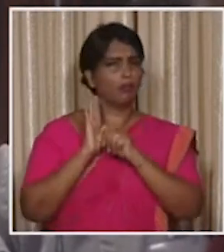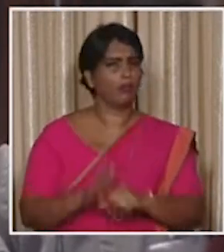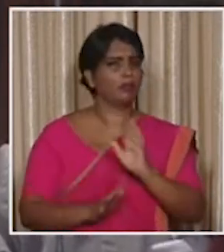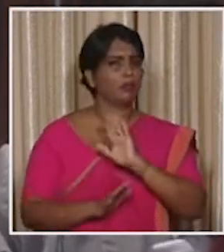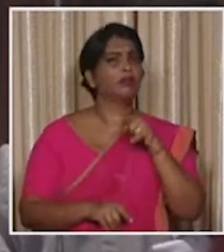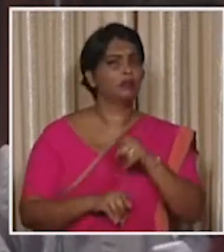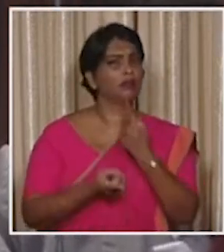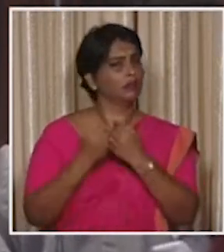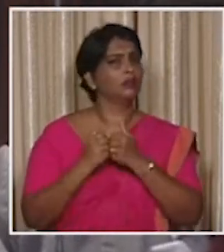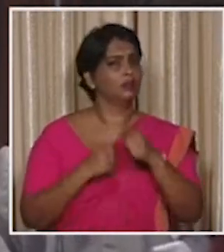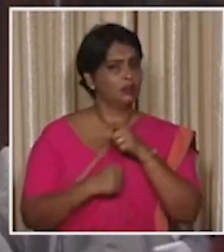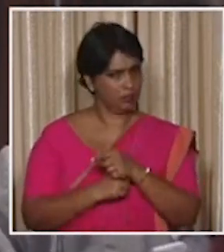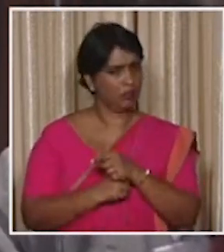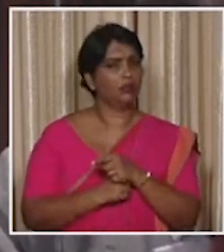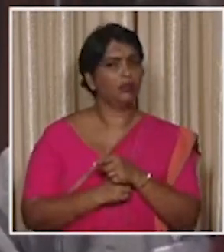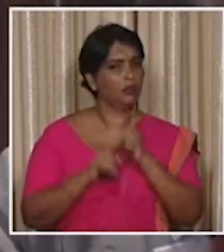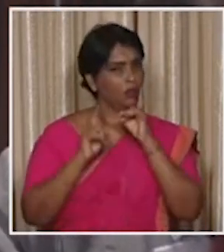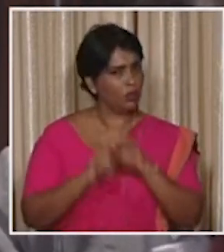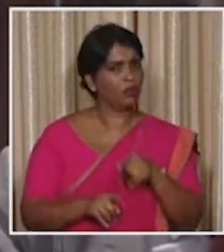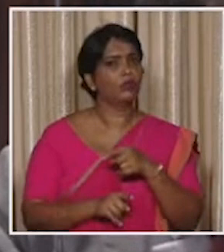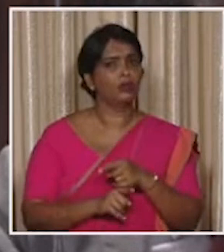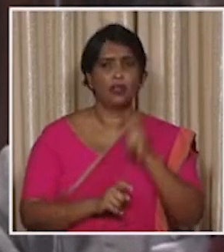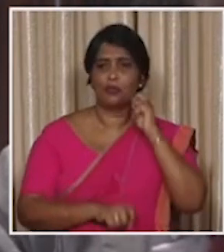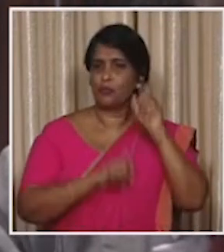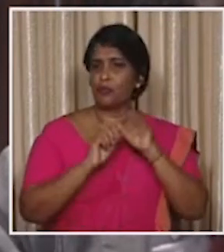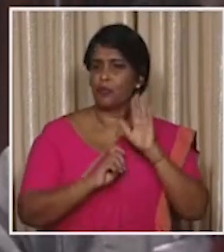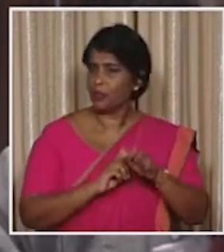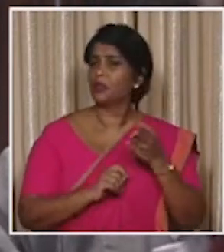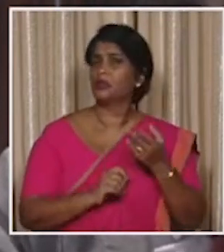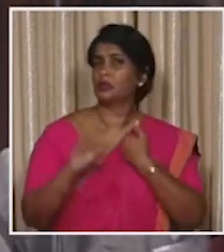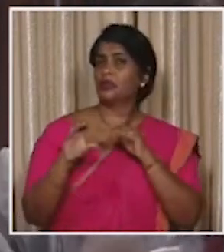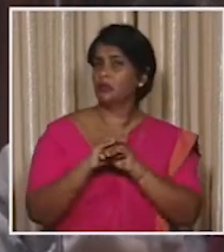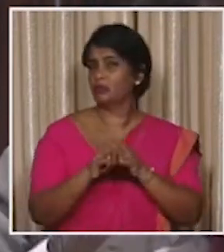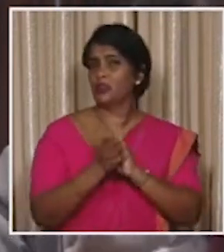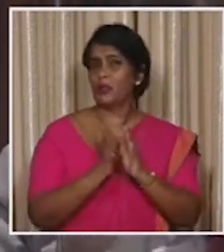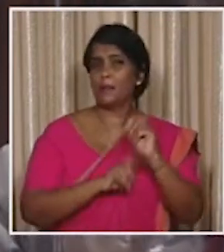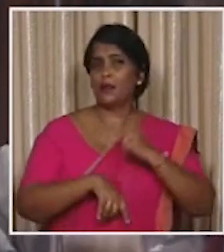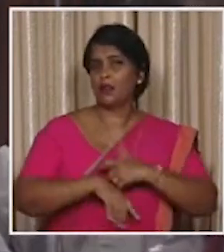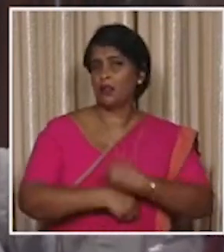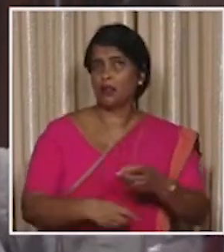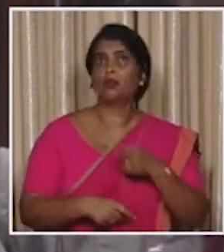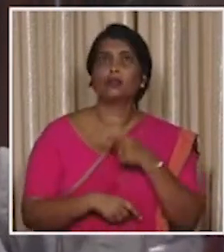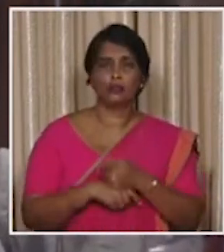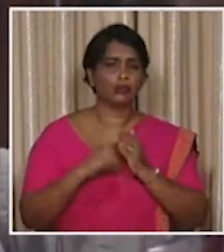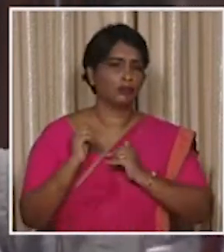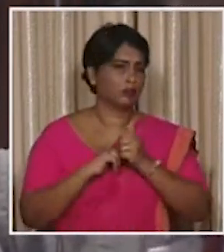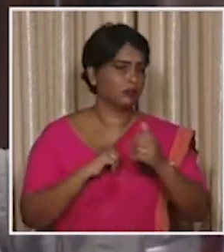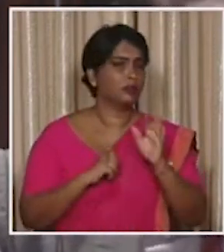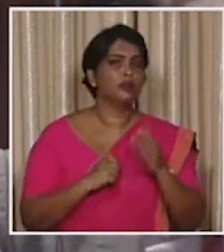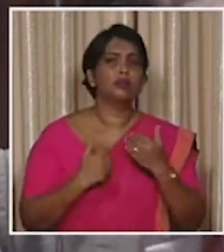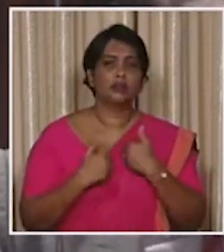දෙන්න එපා. මේක ගැන පරීක්ෂණයක් කළා. මේ ආකාරයට ජනතාව වෙනුවෙන් අපි කරන මෙදිහත් වීම පාර්ලිමේන්තුවේ කාලයත් විනාශ කරමින් කටයුතු කිරීම